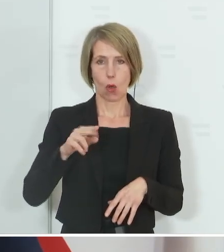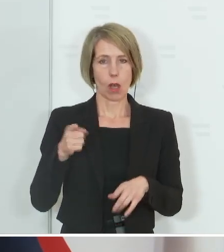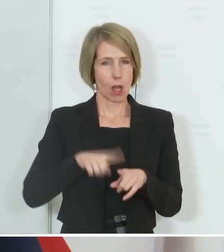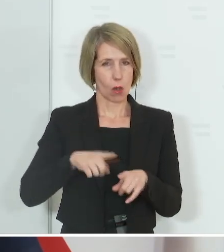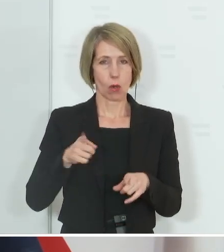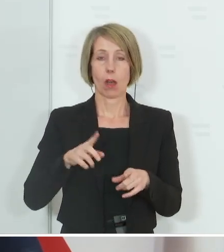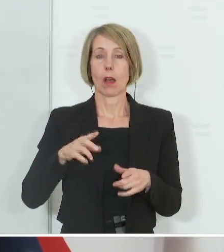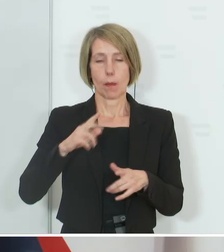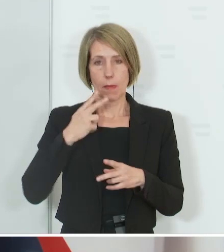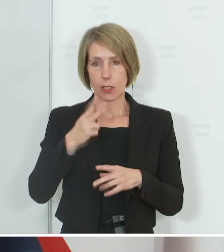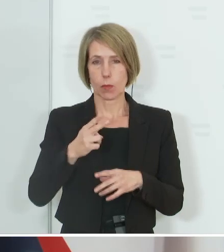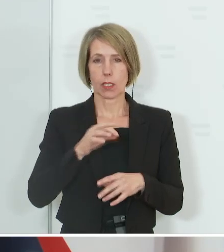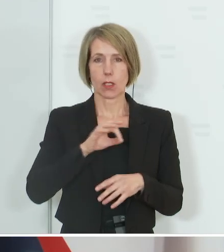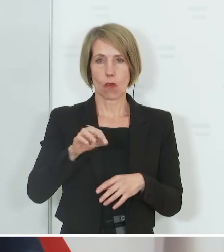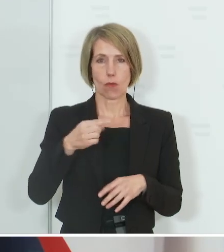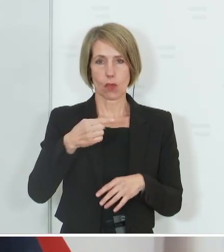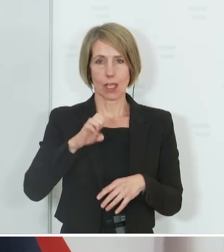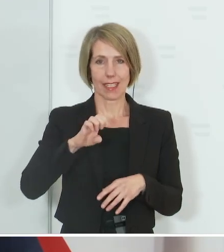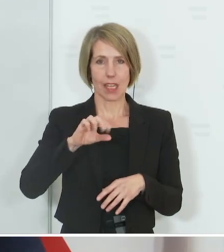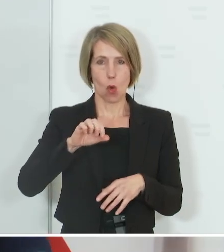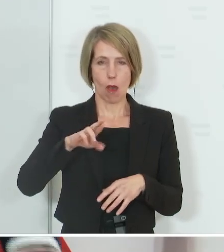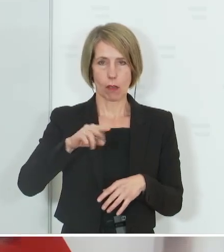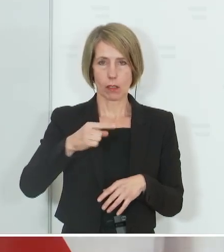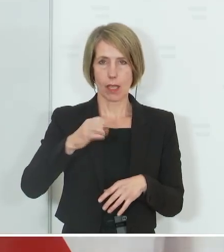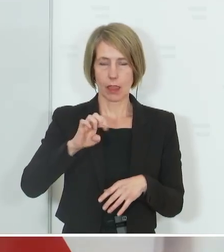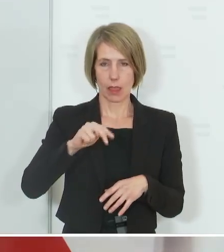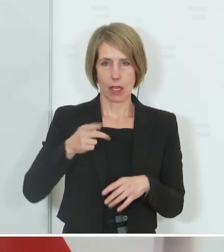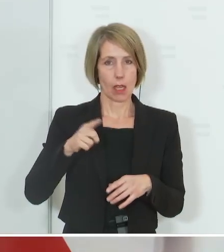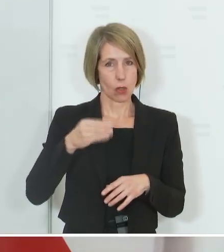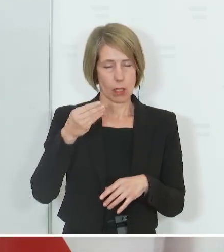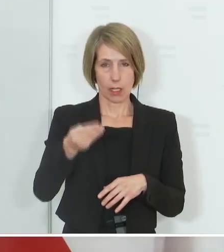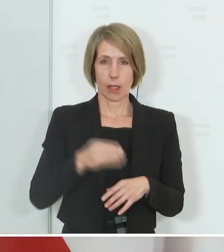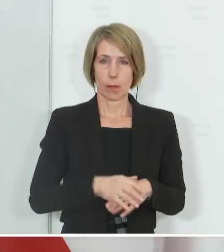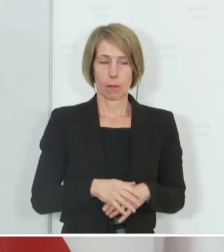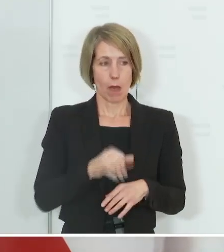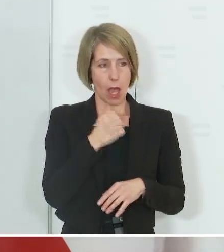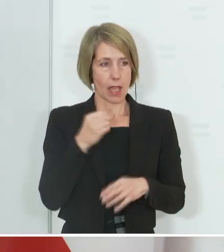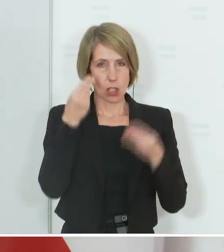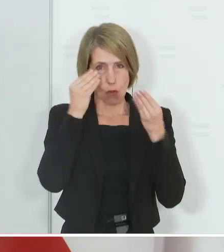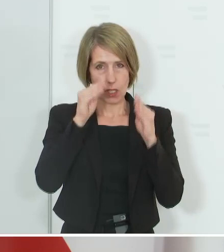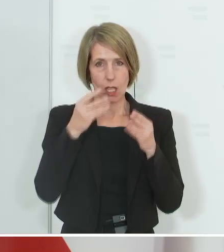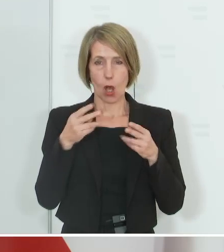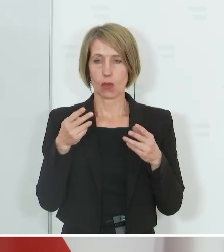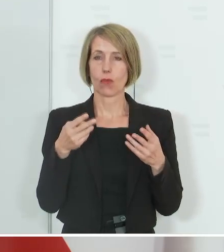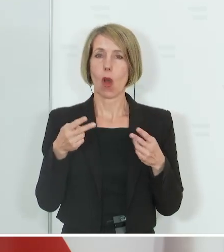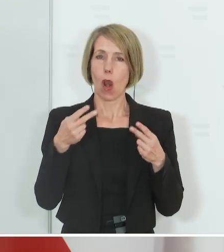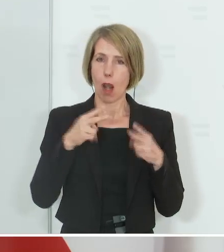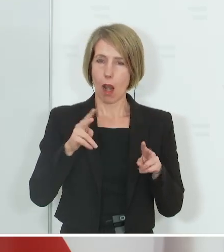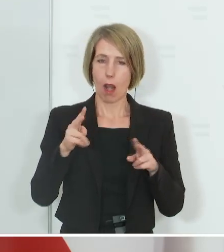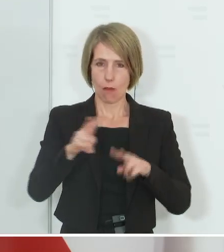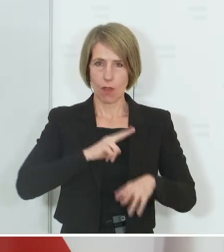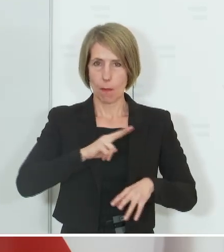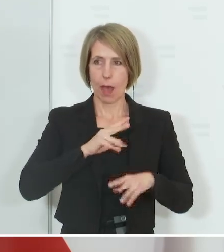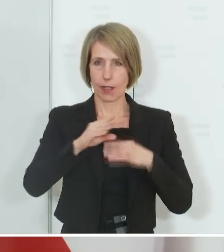Georgien. Das zeigt, dass wir sehr vertrauensvoll miteinander arbeiten. Ich bin froh, Spanien an unserer Seite zu